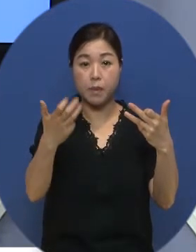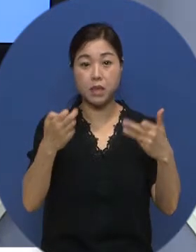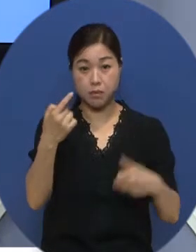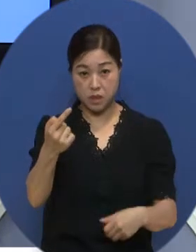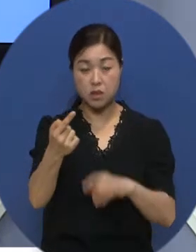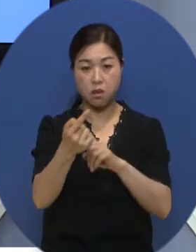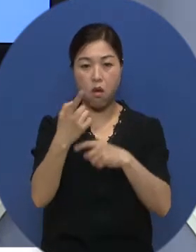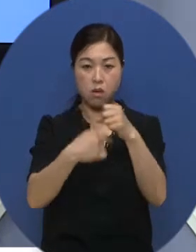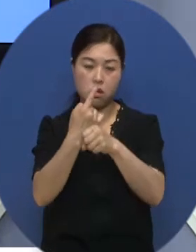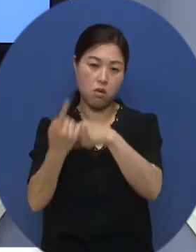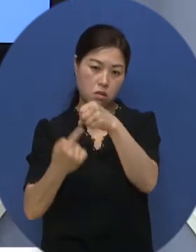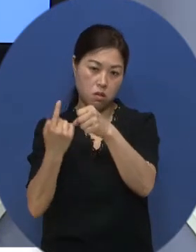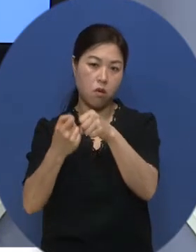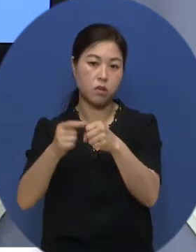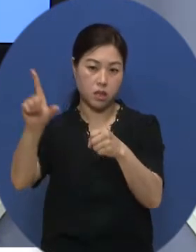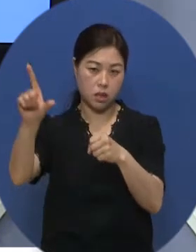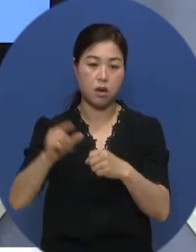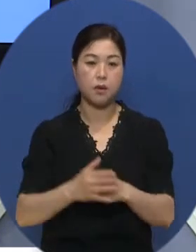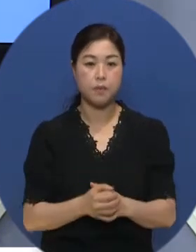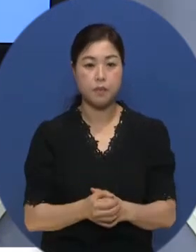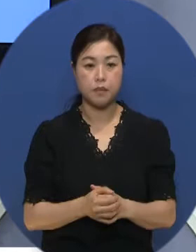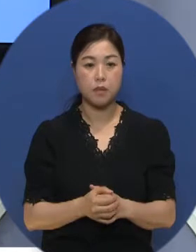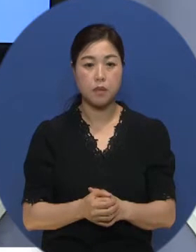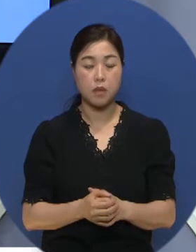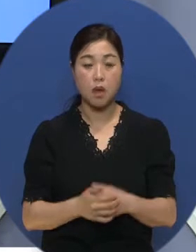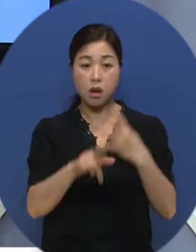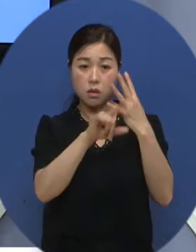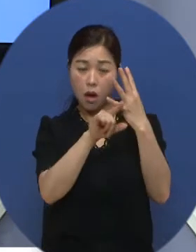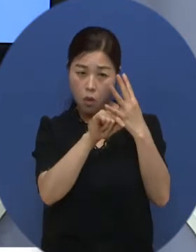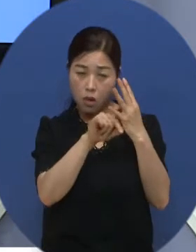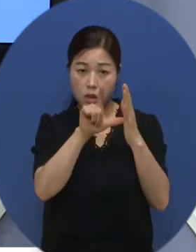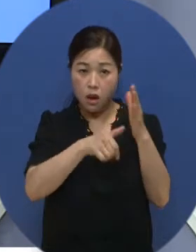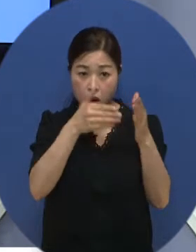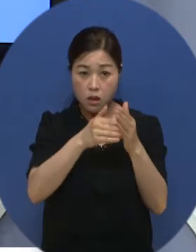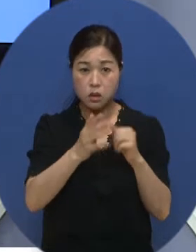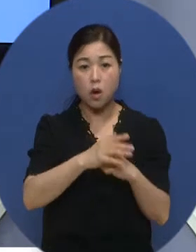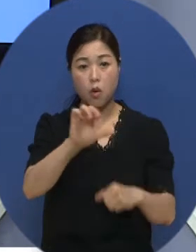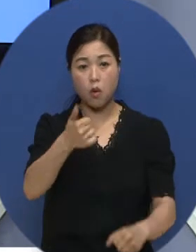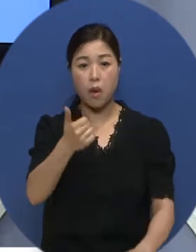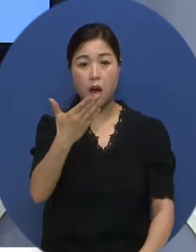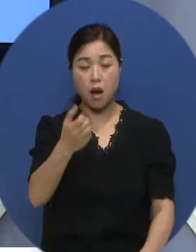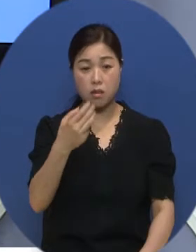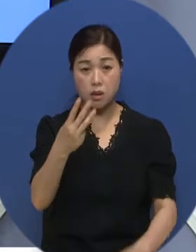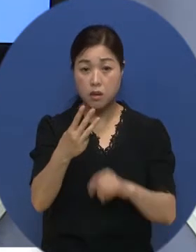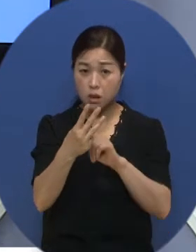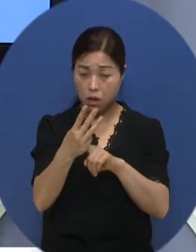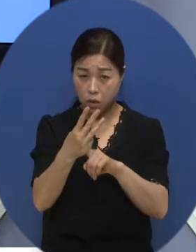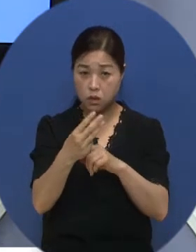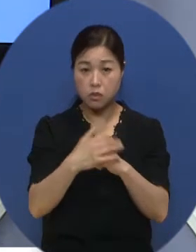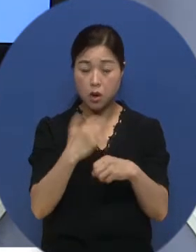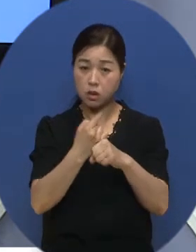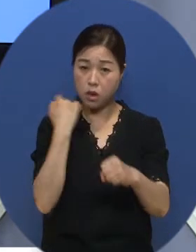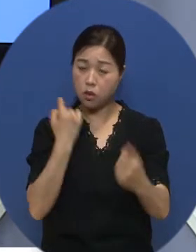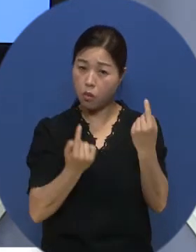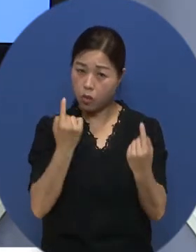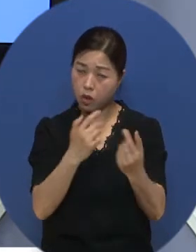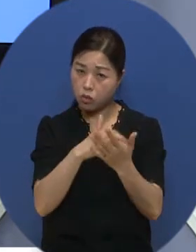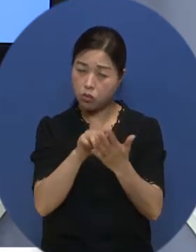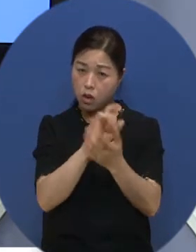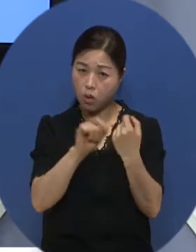매년 늘어나는 추세입니다 올해는 4월까지 500 93건 이 들어와 이 추세라면 지난해 보다 많을